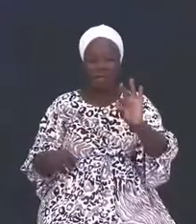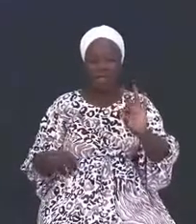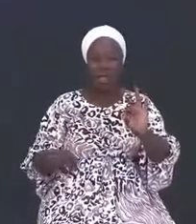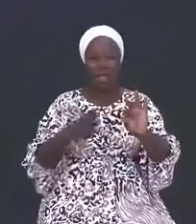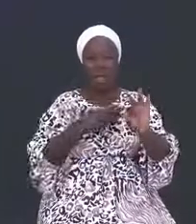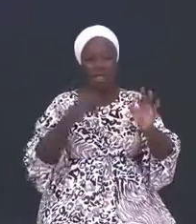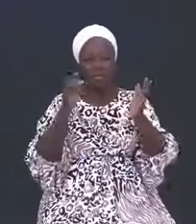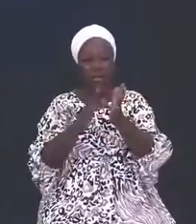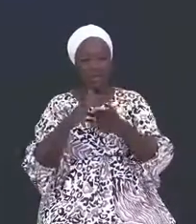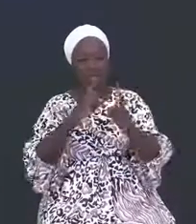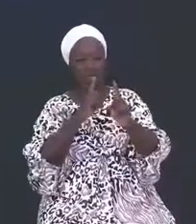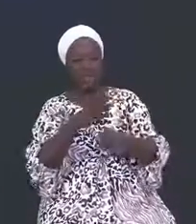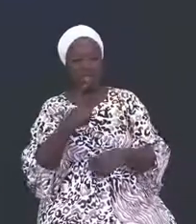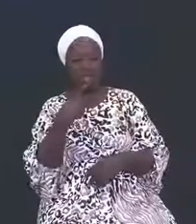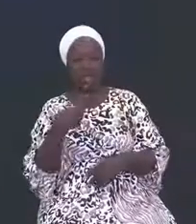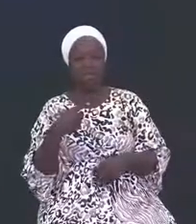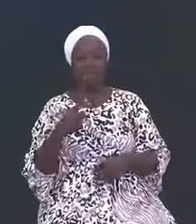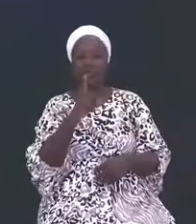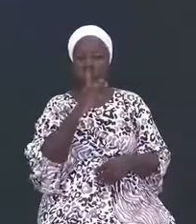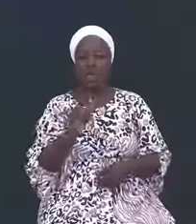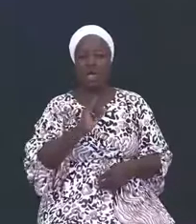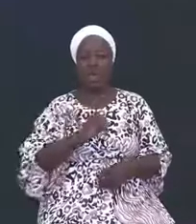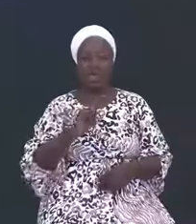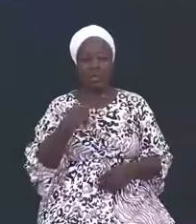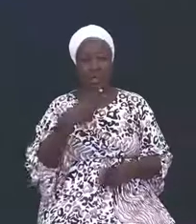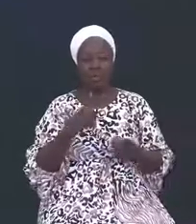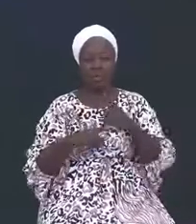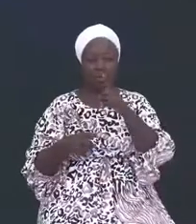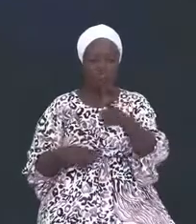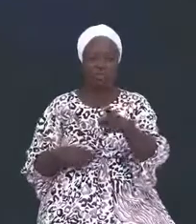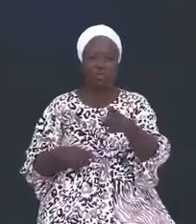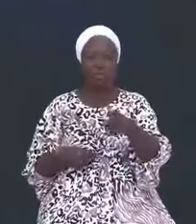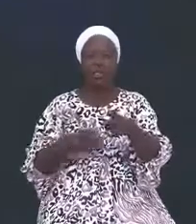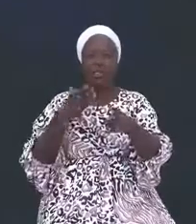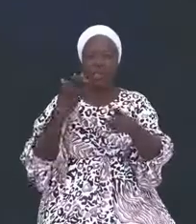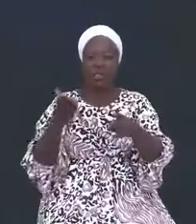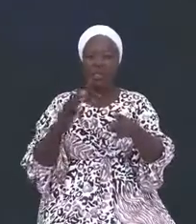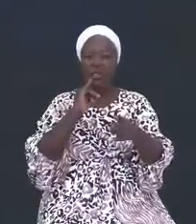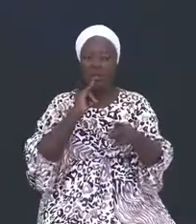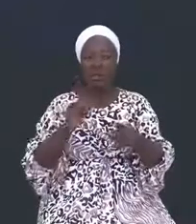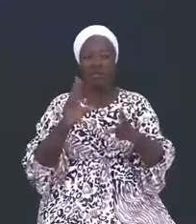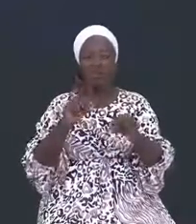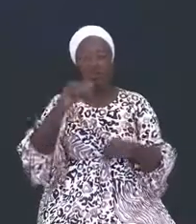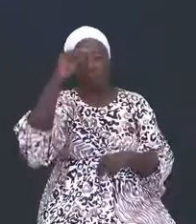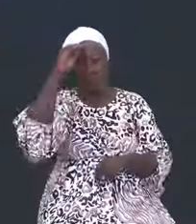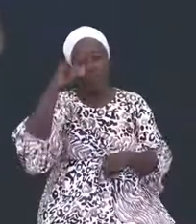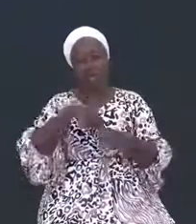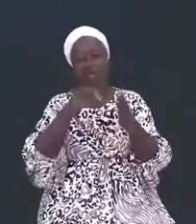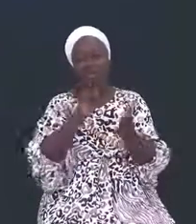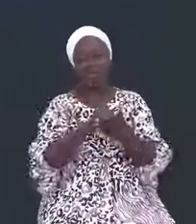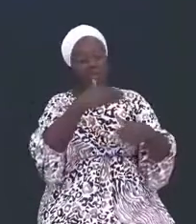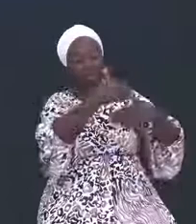Jésus répondit, je vous le dis en vérité, il n'est personne dans cette